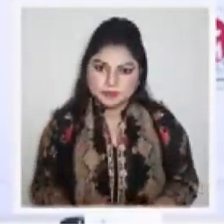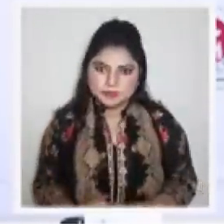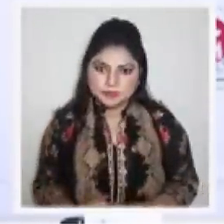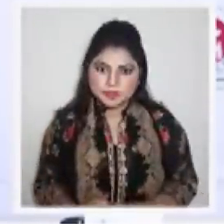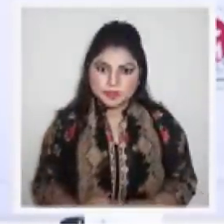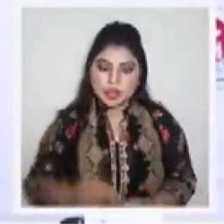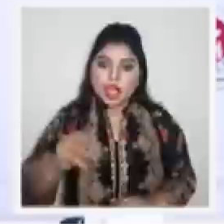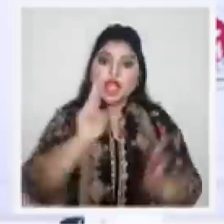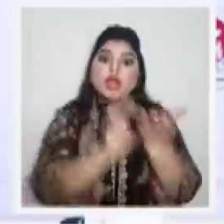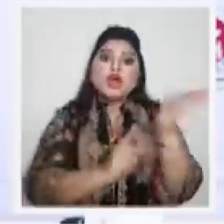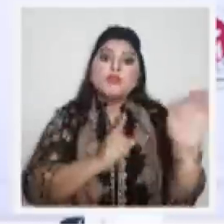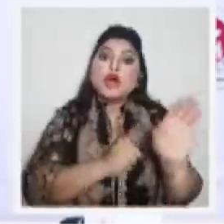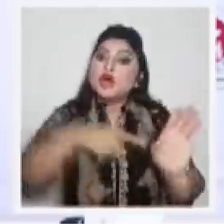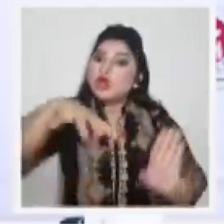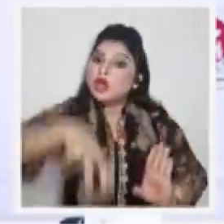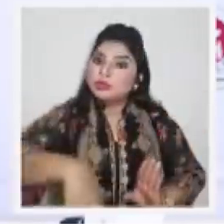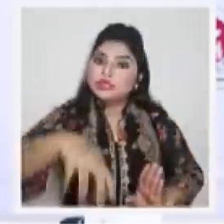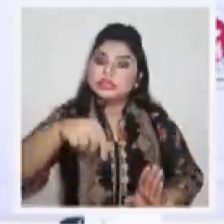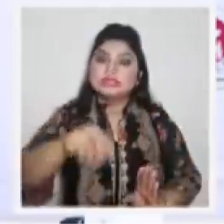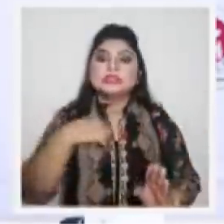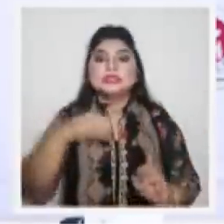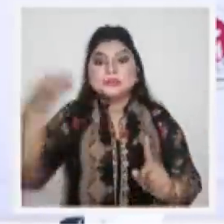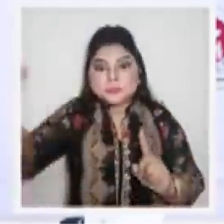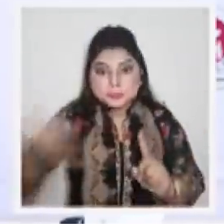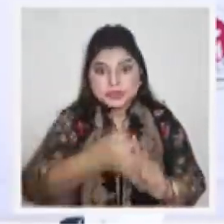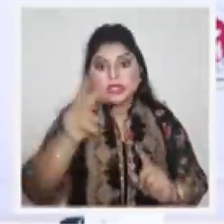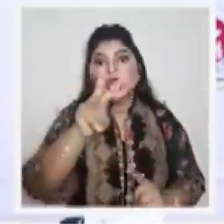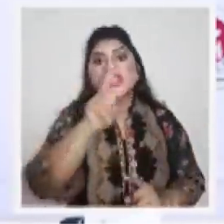যেখানে 250.9 প্রতি 10 লক্ষ লোকের মধ্যে।